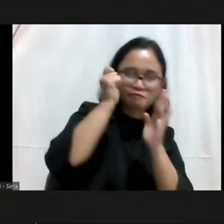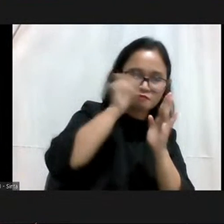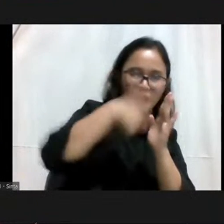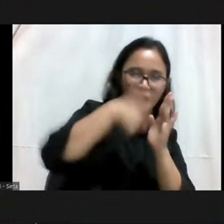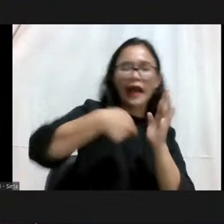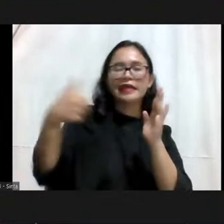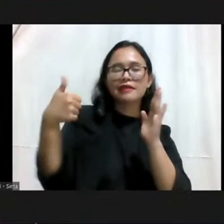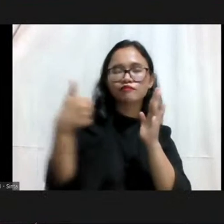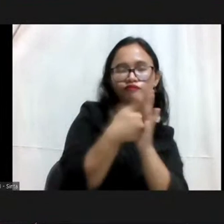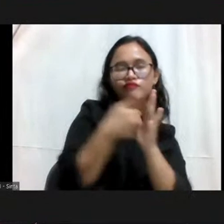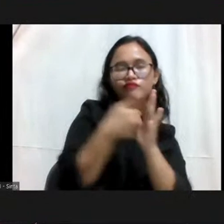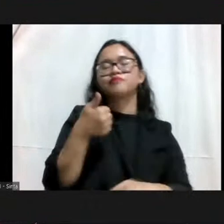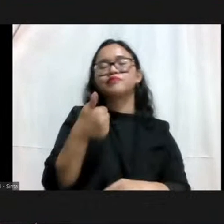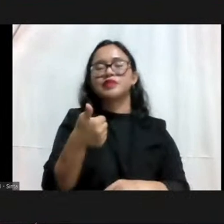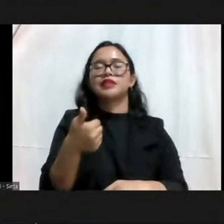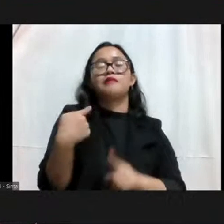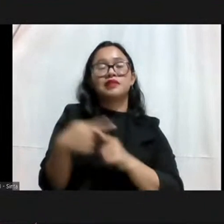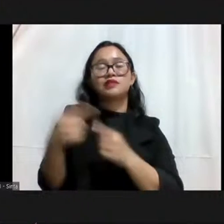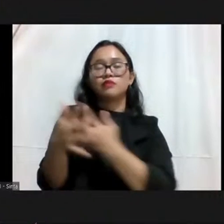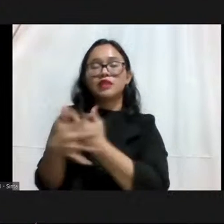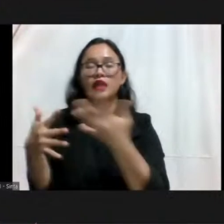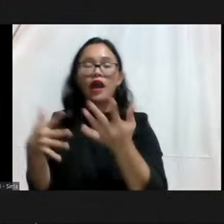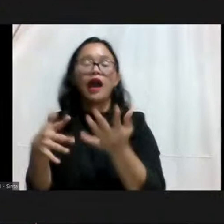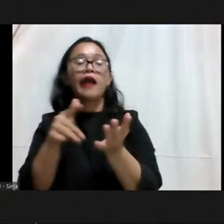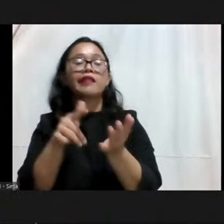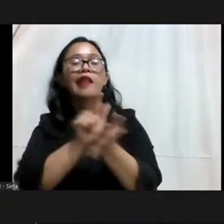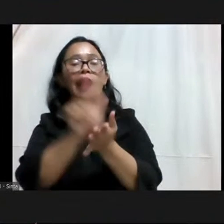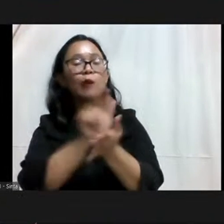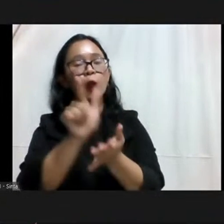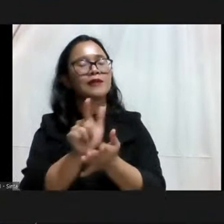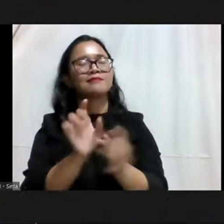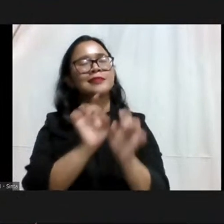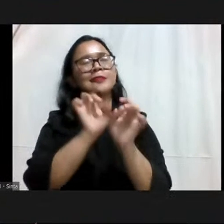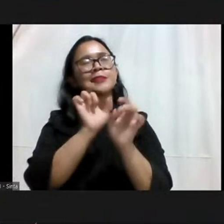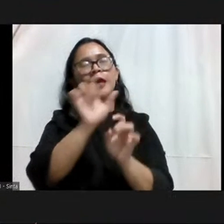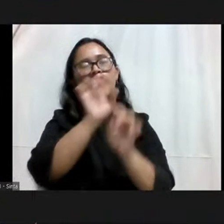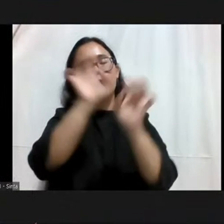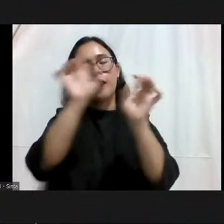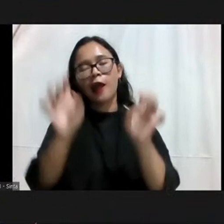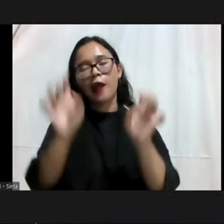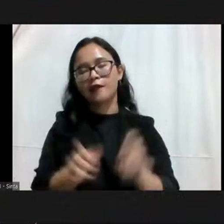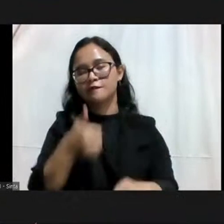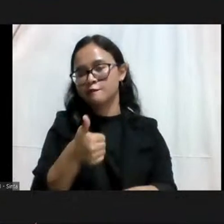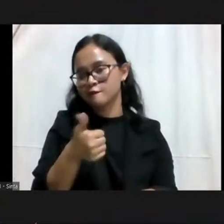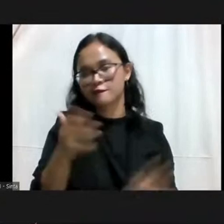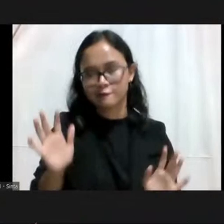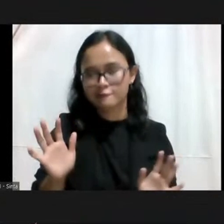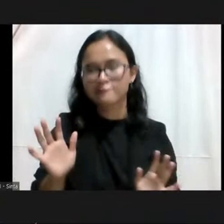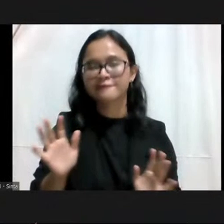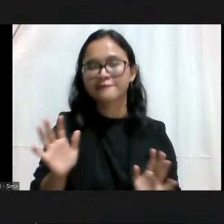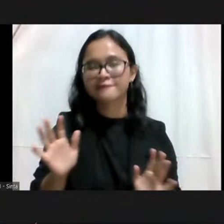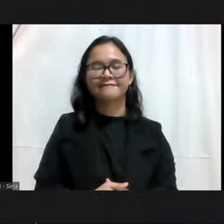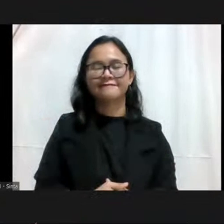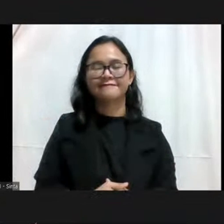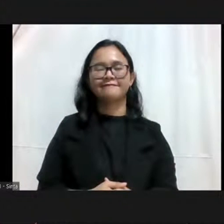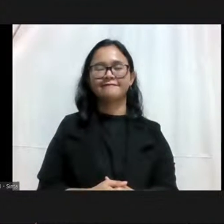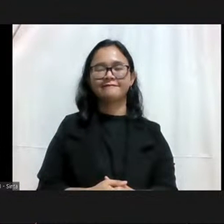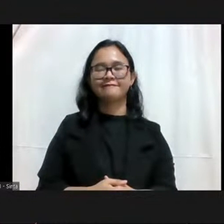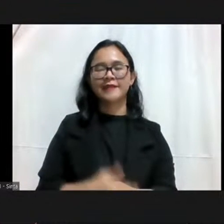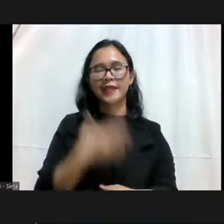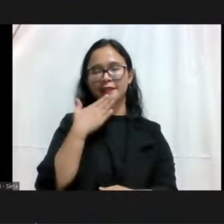aduan dalam bentuk apapun itu saja komentar saya untuk ee pembicara sebelumnya terima